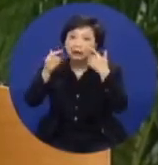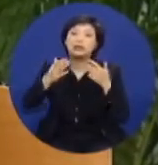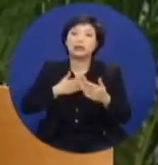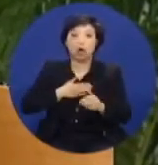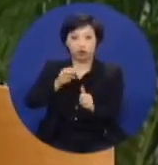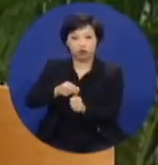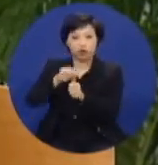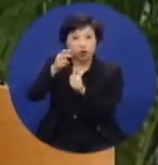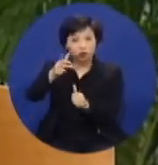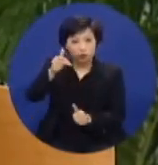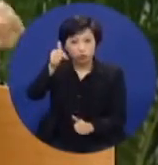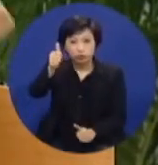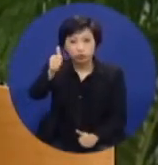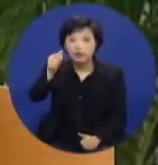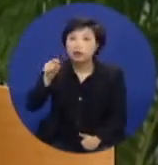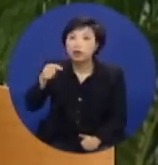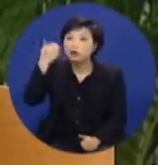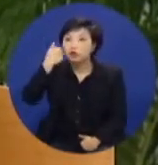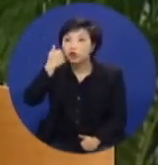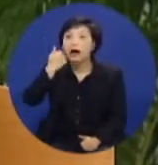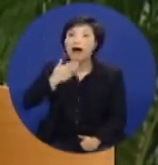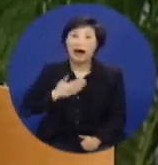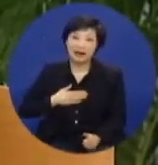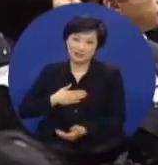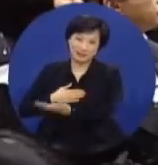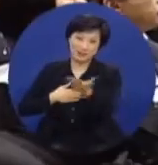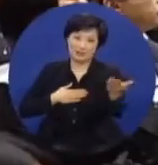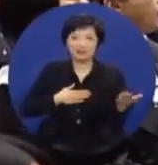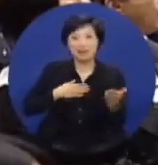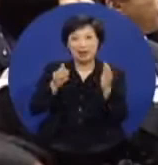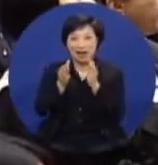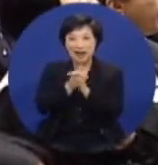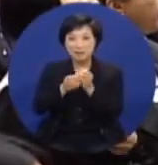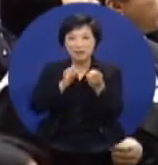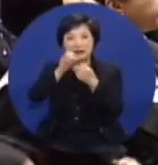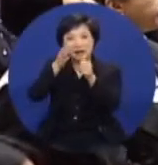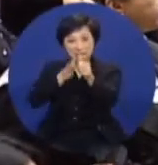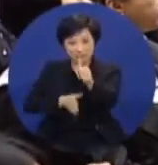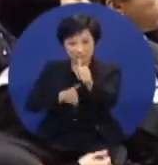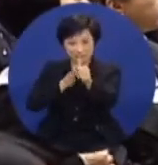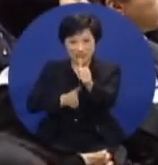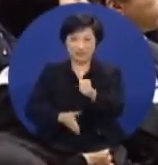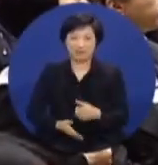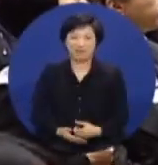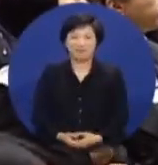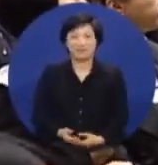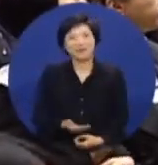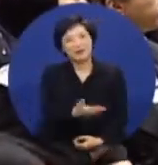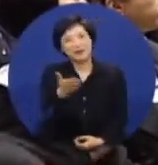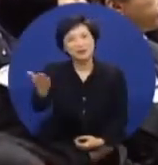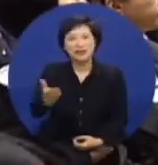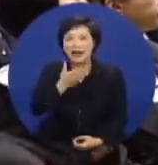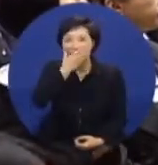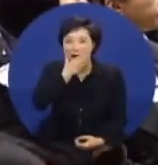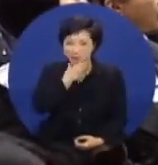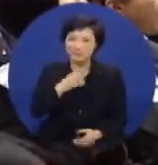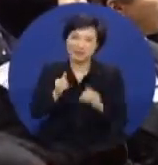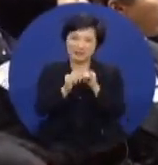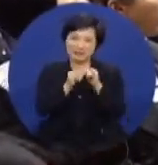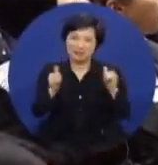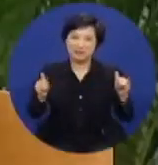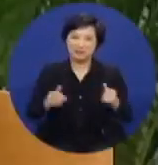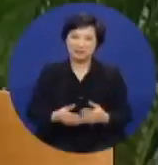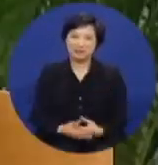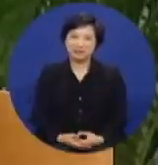9 원기가 누군가 희는 번 아멘 합시다 당신이 행복한 사람이야